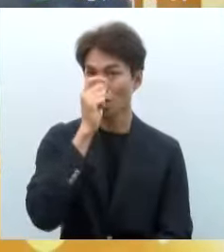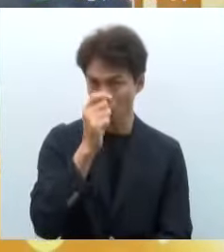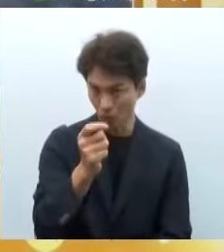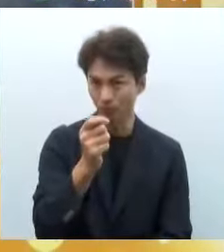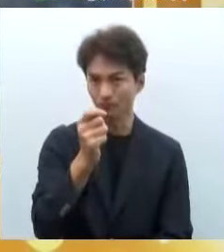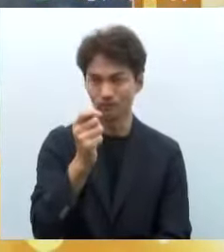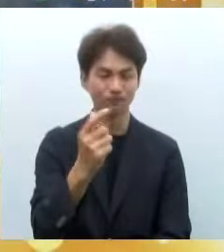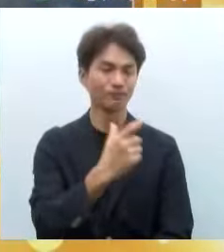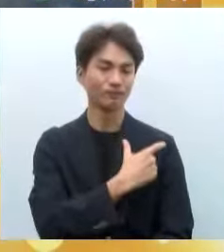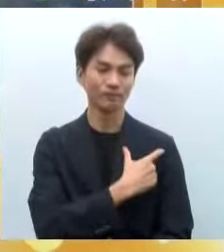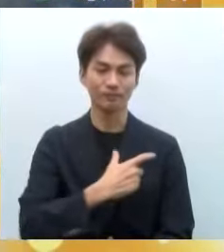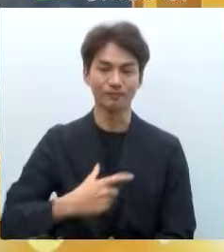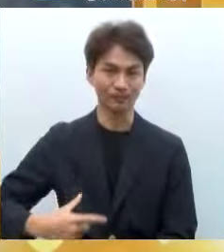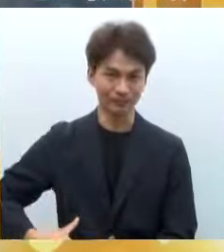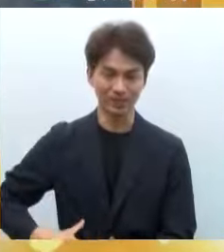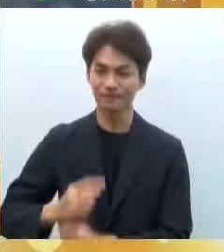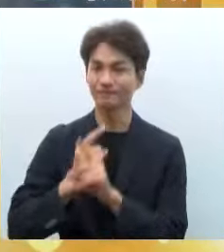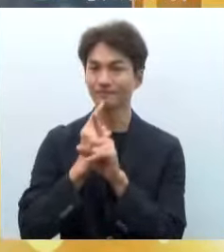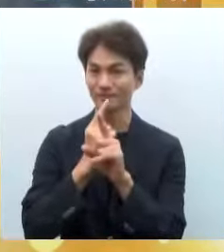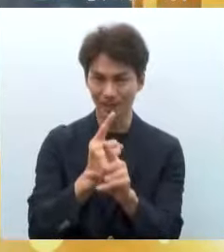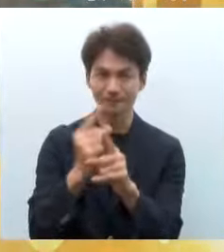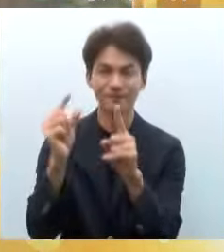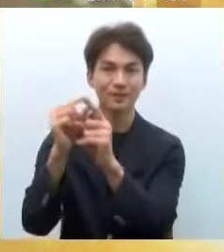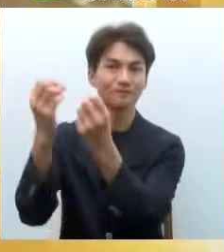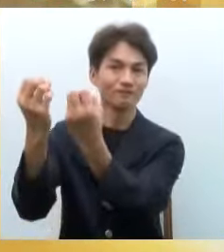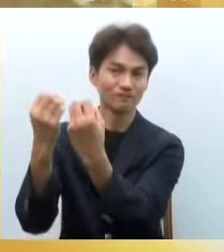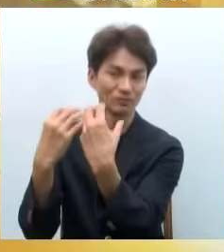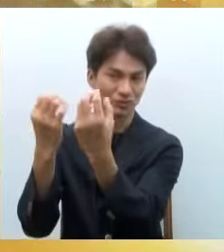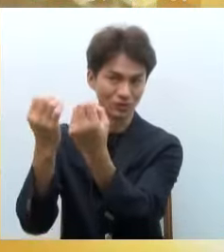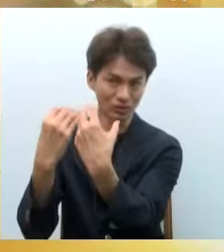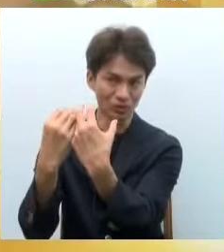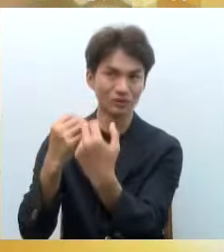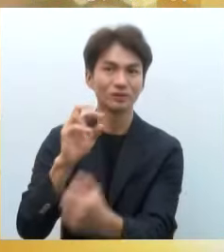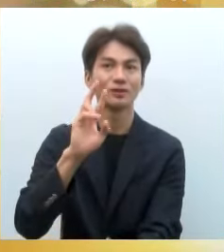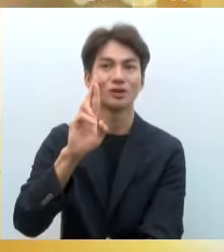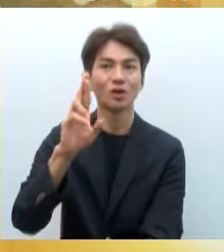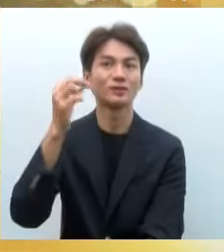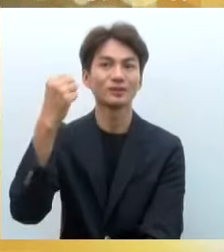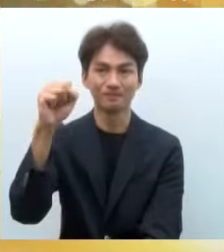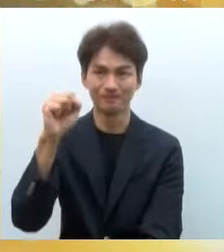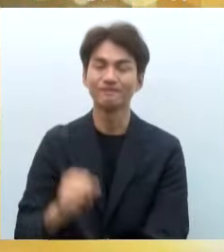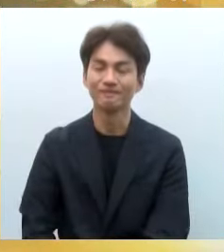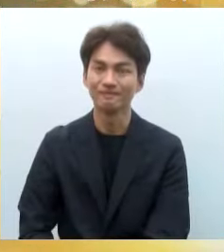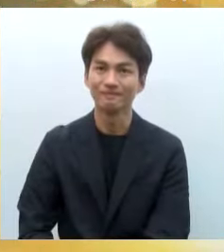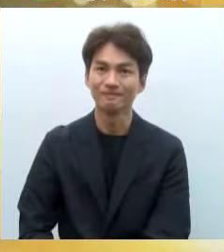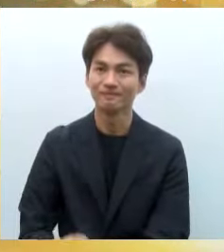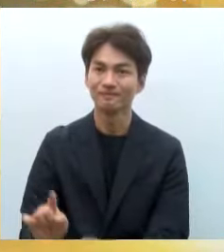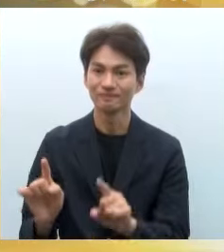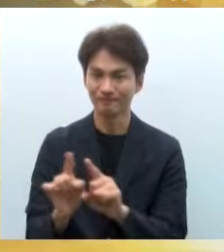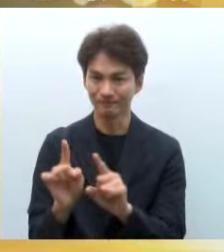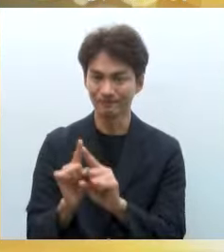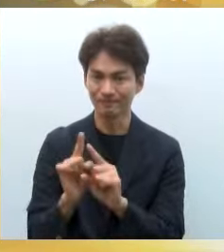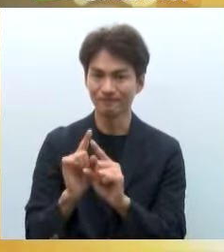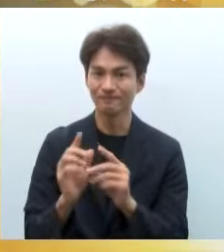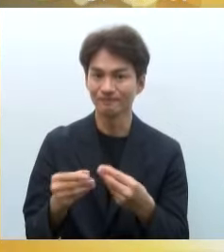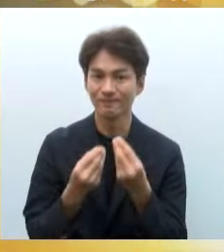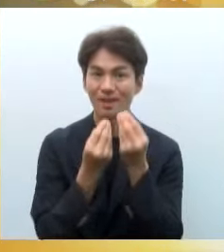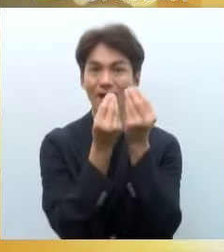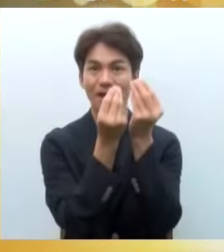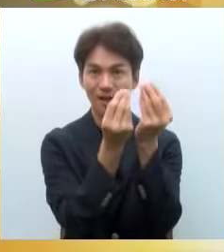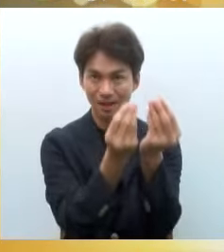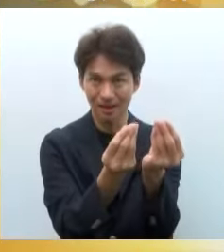าไว้ตามแนวพระราชดำริของพระบาทสมเด็จพระเจ้าอยู่หัวรัชกาลที่10เพื่อเป็นการเฉลิมพระเกียรติเนื่องในโอกาส